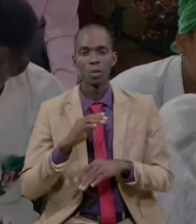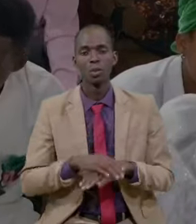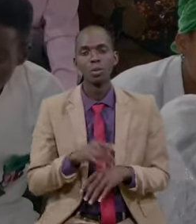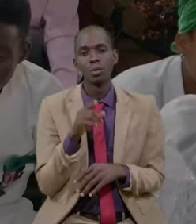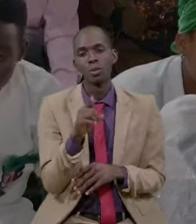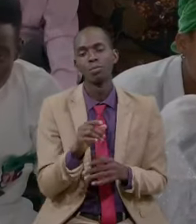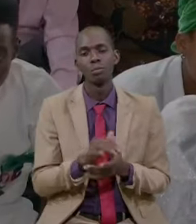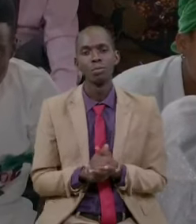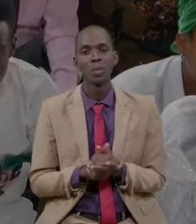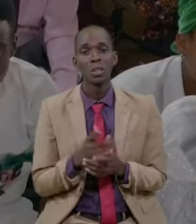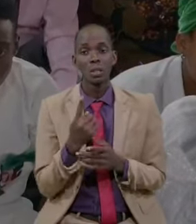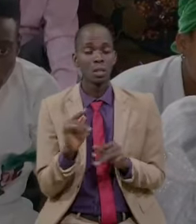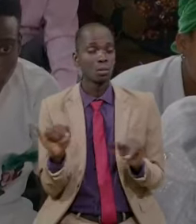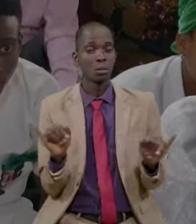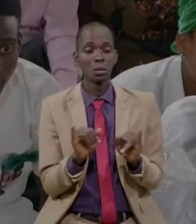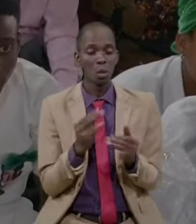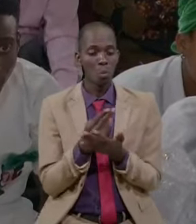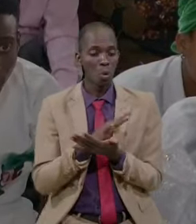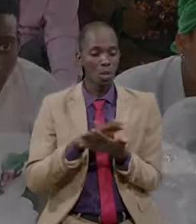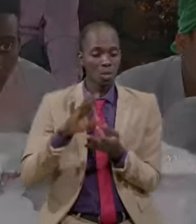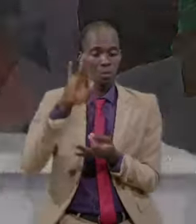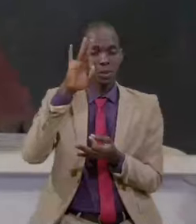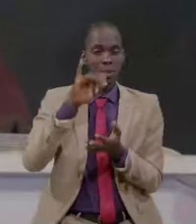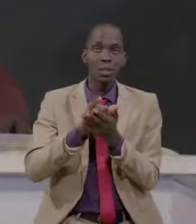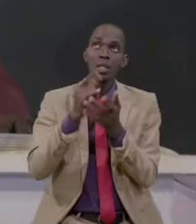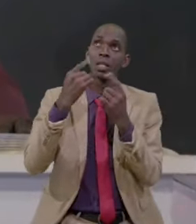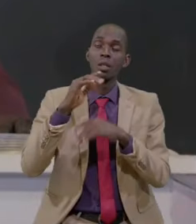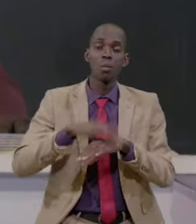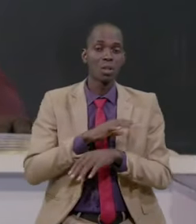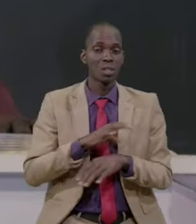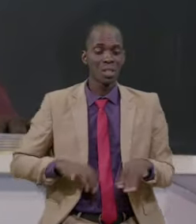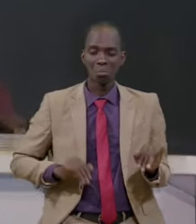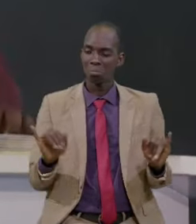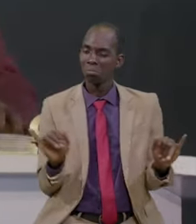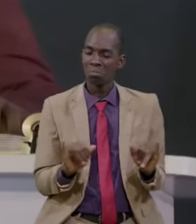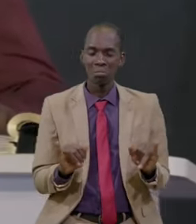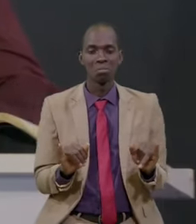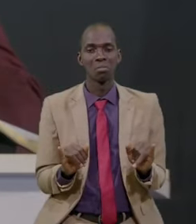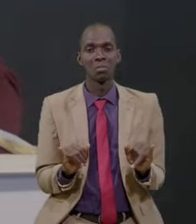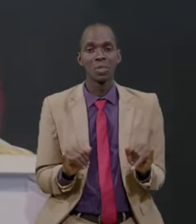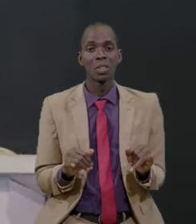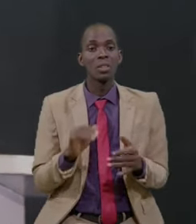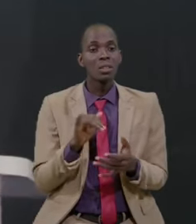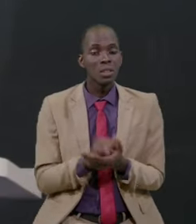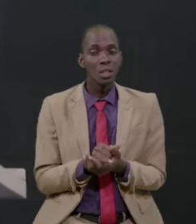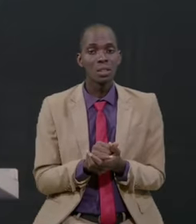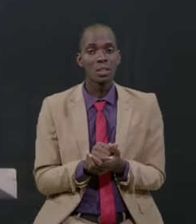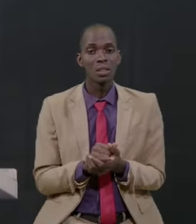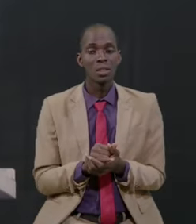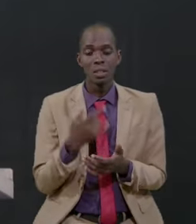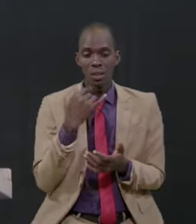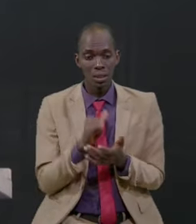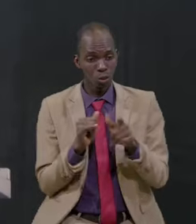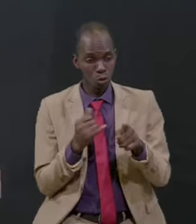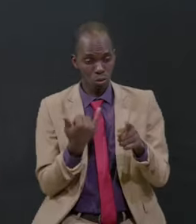le même Saint-Esprit qui est venu sur Christ, comme une colombe, il dit, restez à